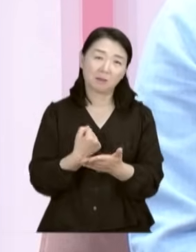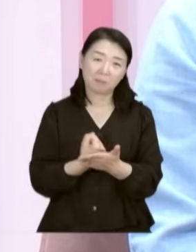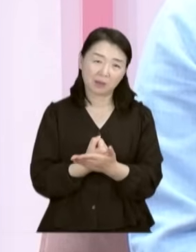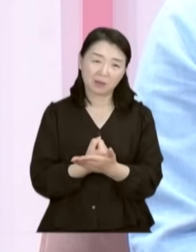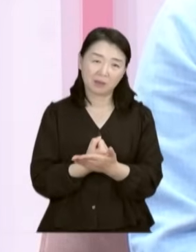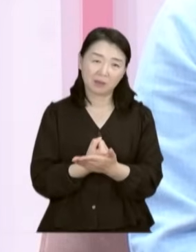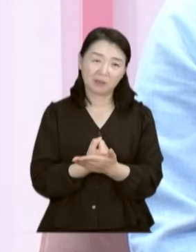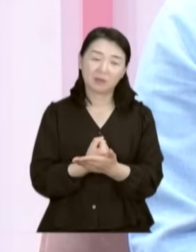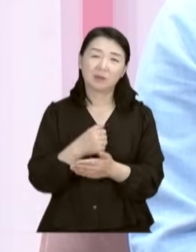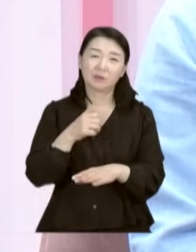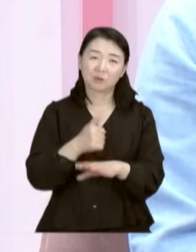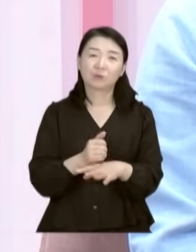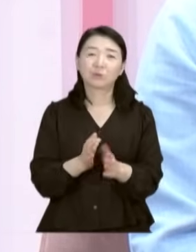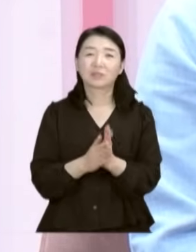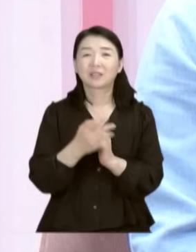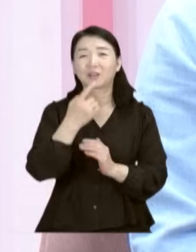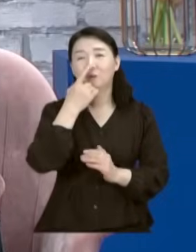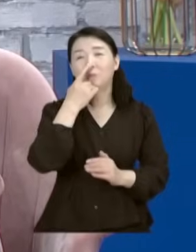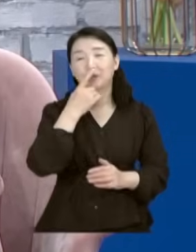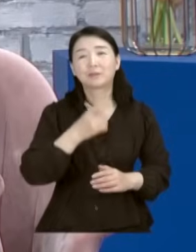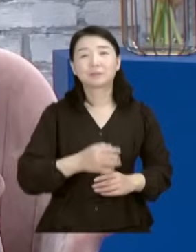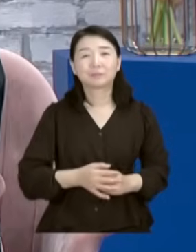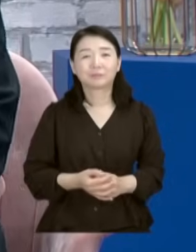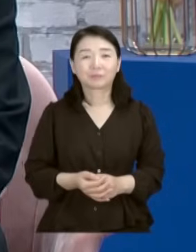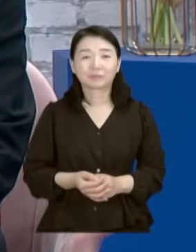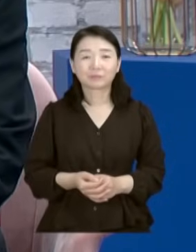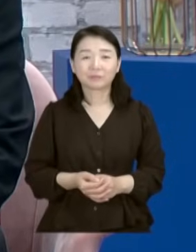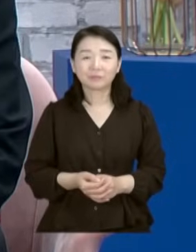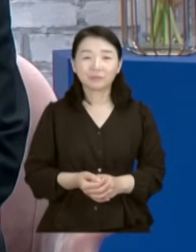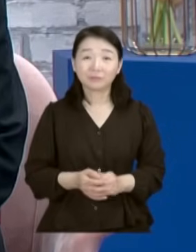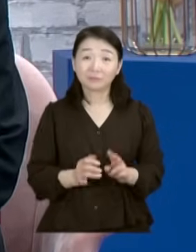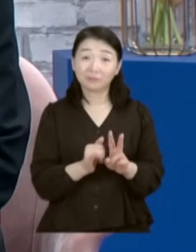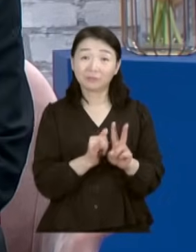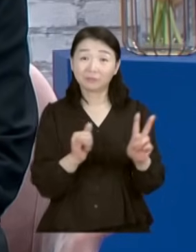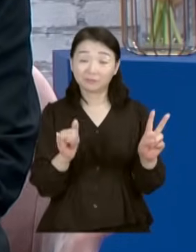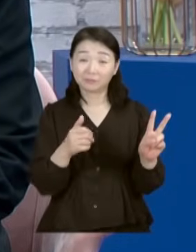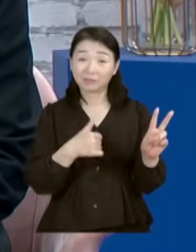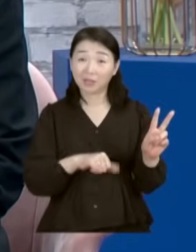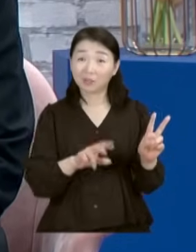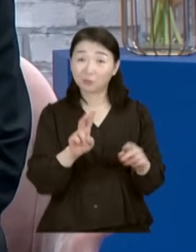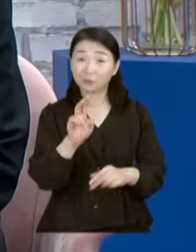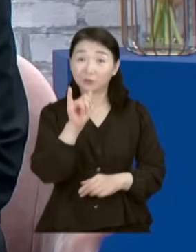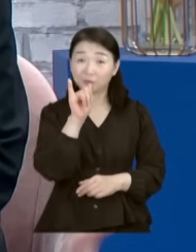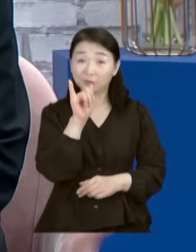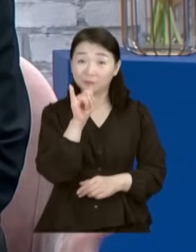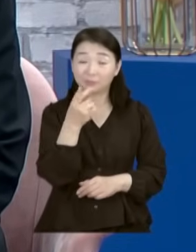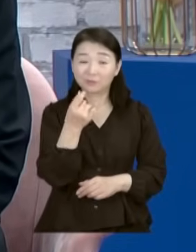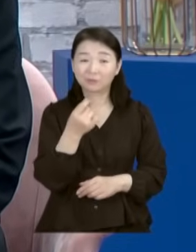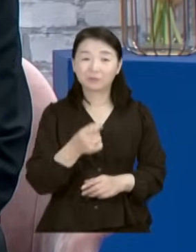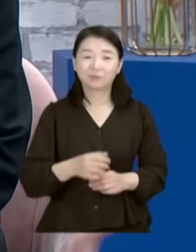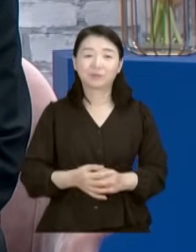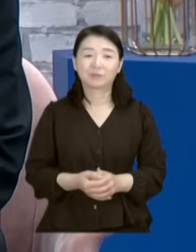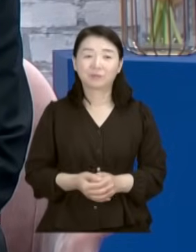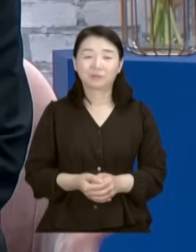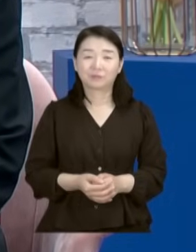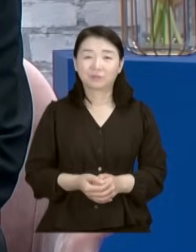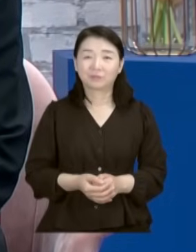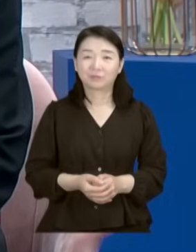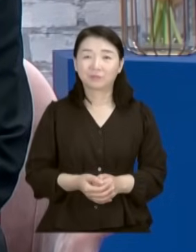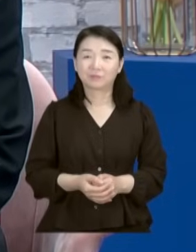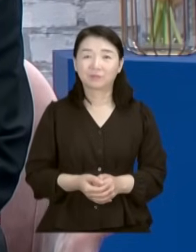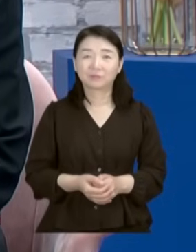사실 시작했던게 컸던 거 같아요 그 두 분의 스라엘 아들이 둘 있잖아요 그